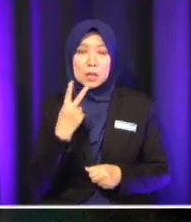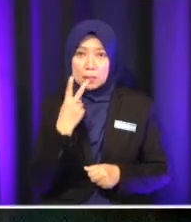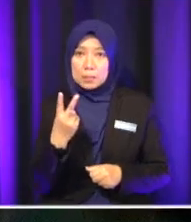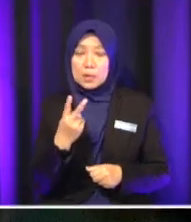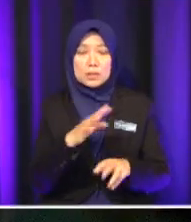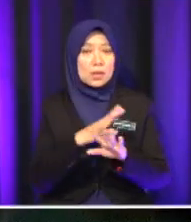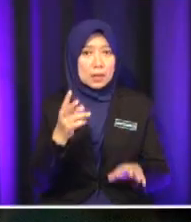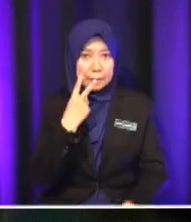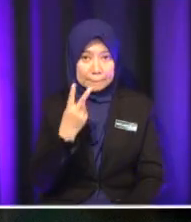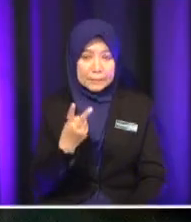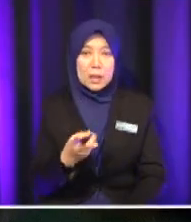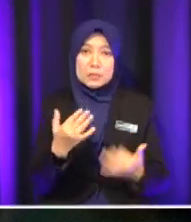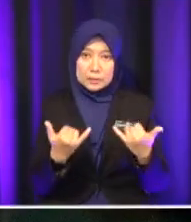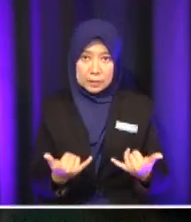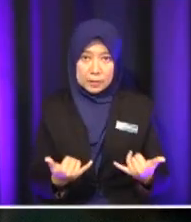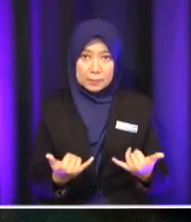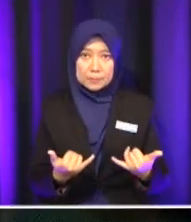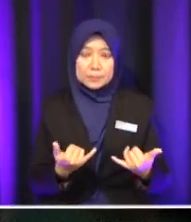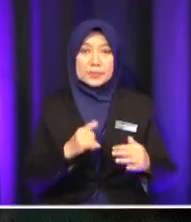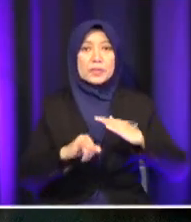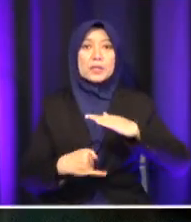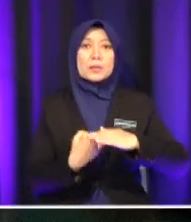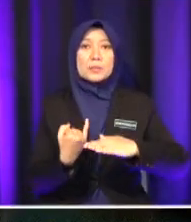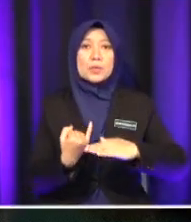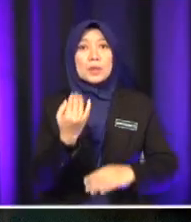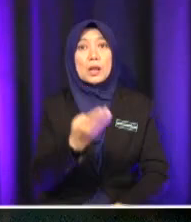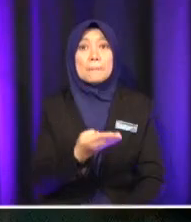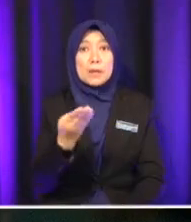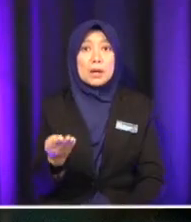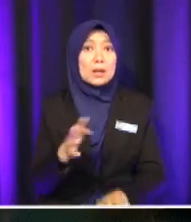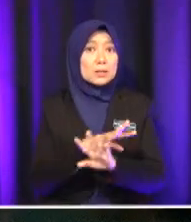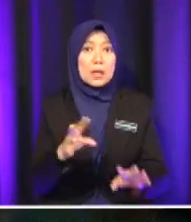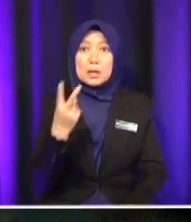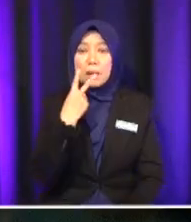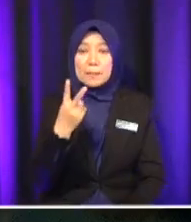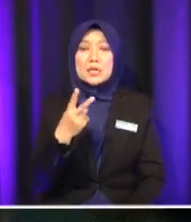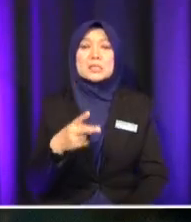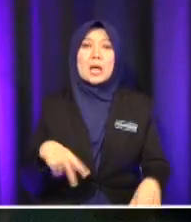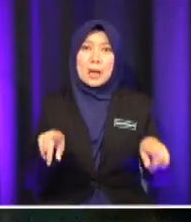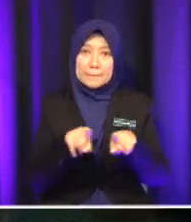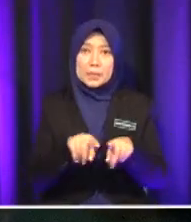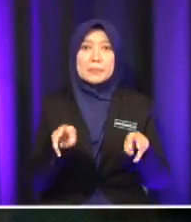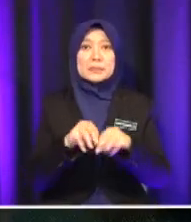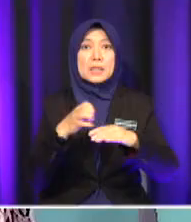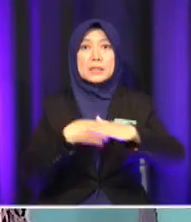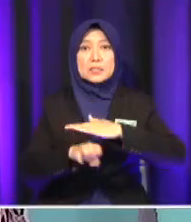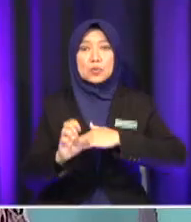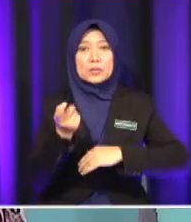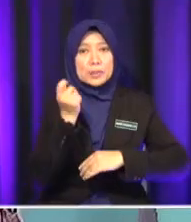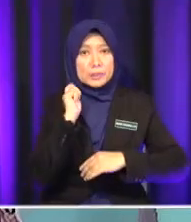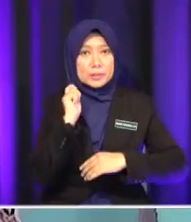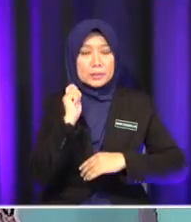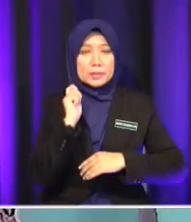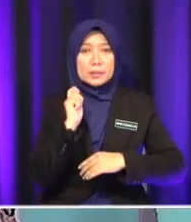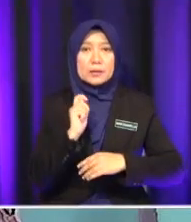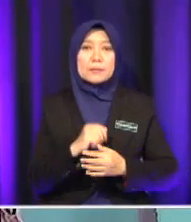sekarang komposisi import barang tak nampak sama macam export tadi impor barang nampak juga